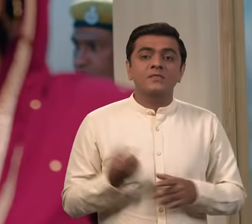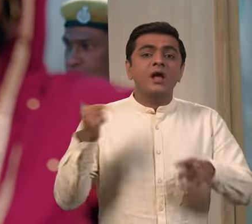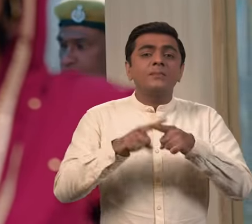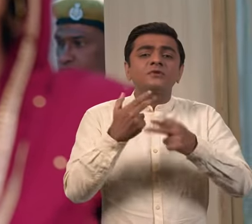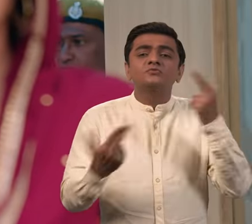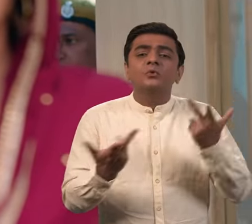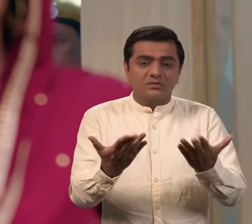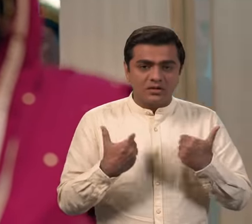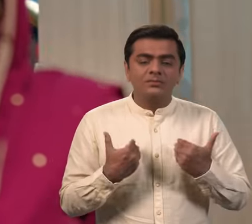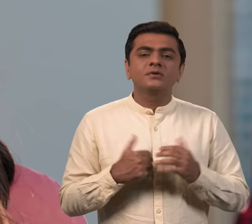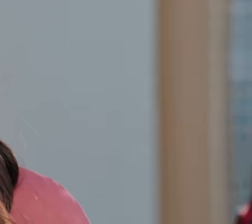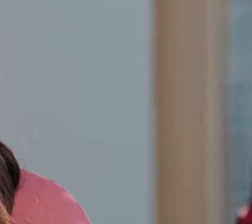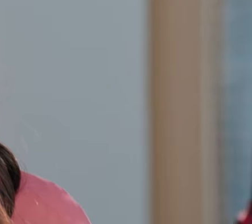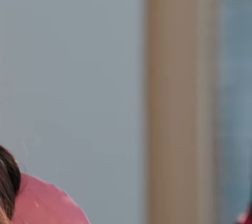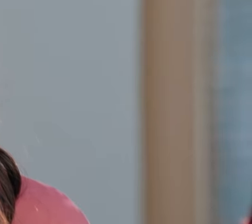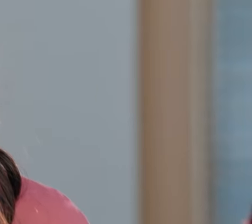सर, आपका बयान लेना था।